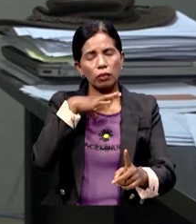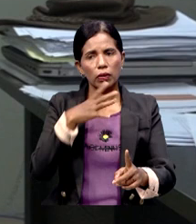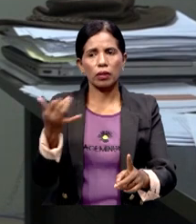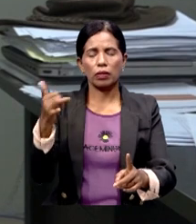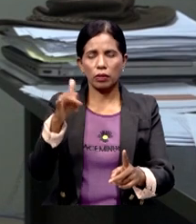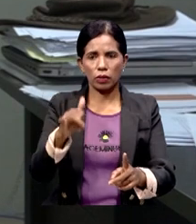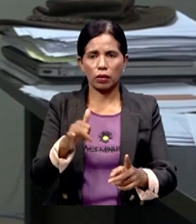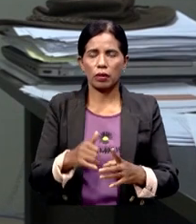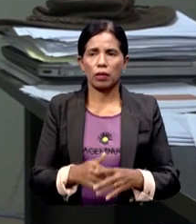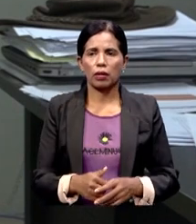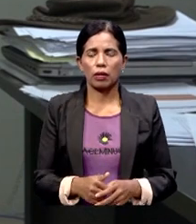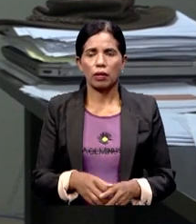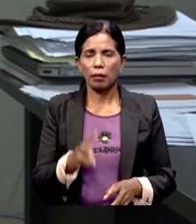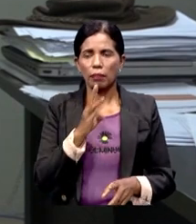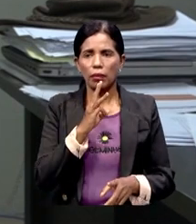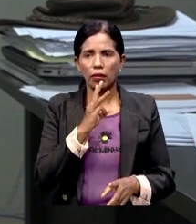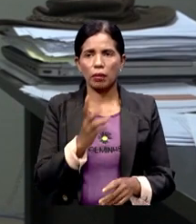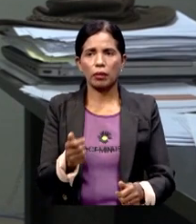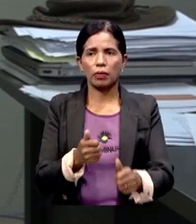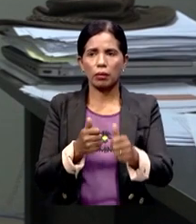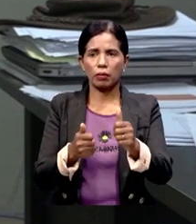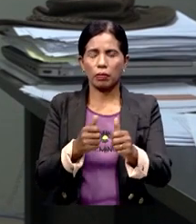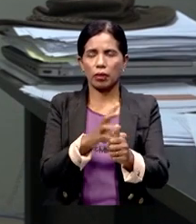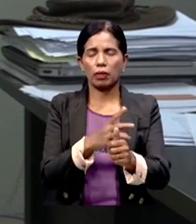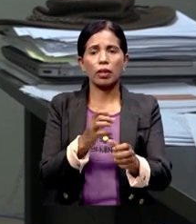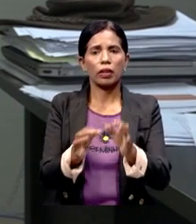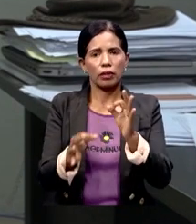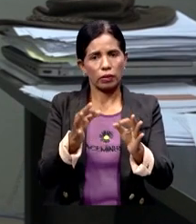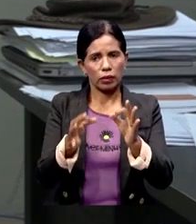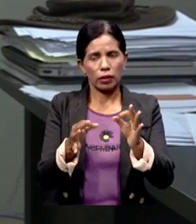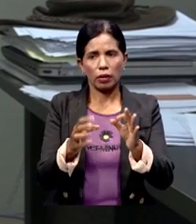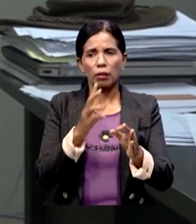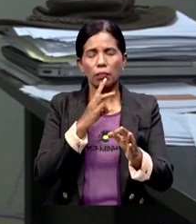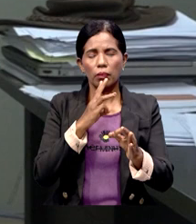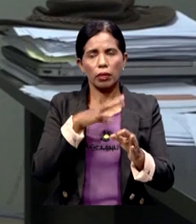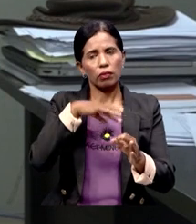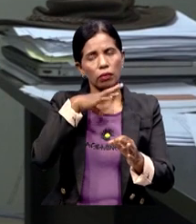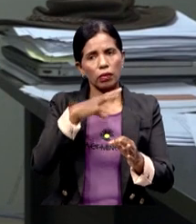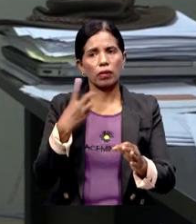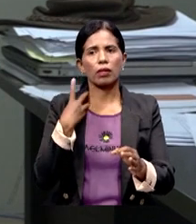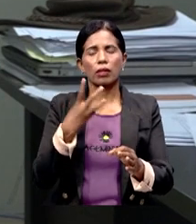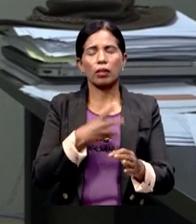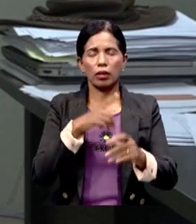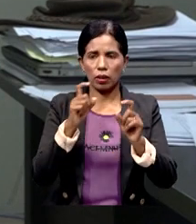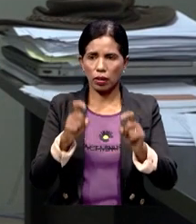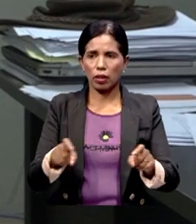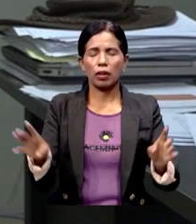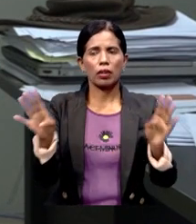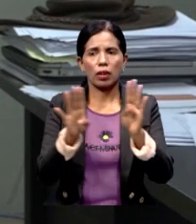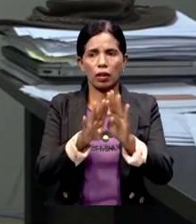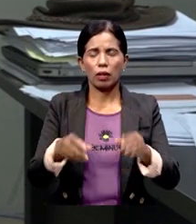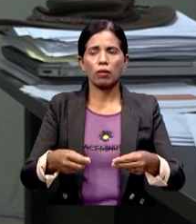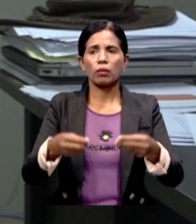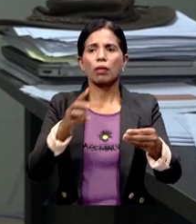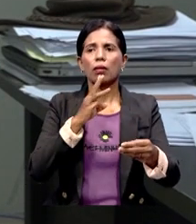ini bayi lisi tratamento. Quando bem mera con automaticamente ita tiki fornecemos be ita